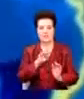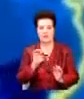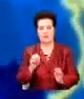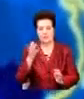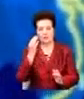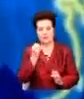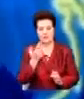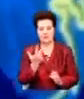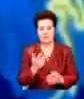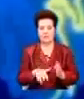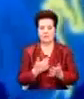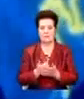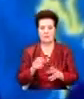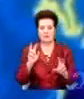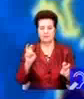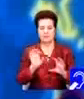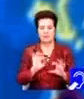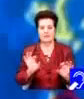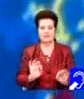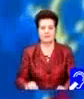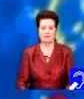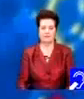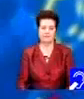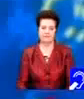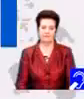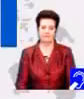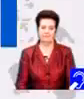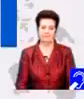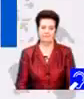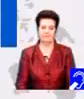Moldova și TVR 3. Iată principalele titluri ale ediției.